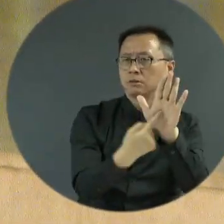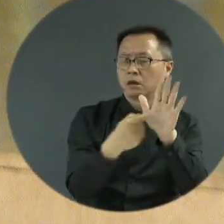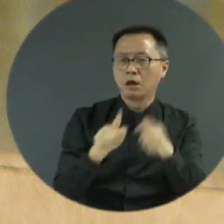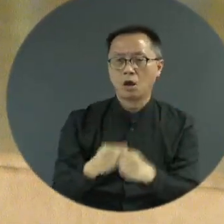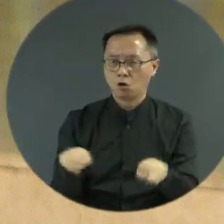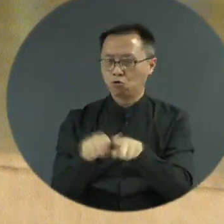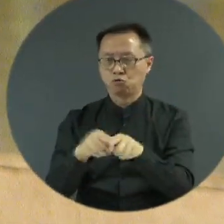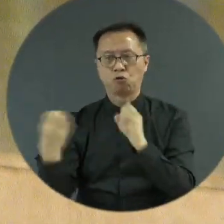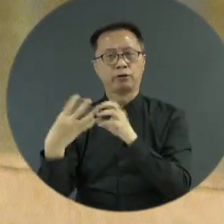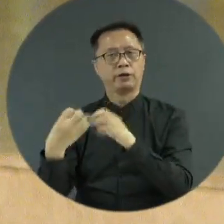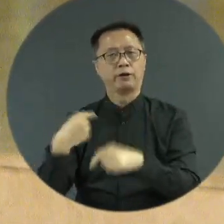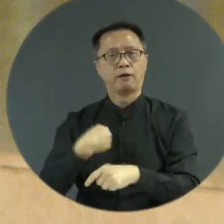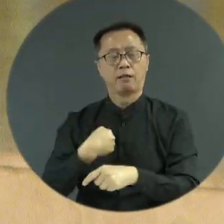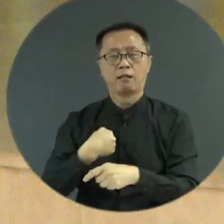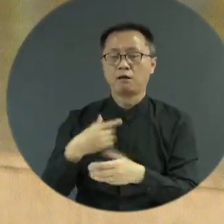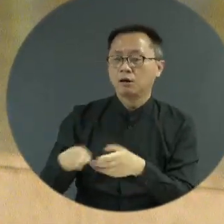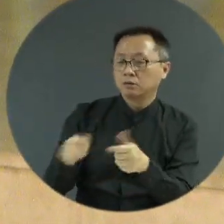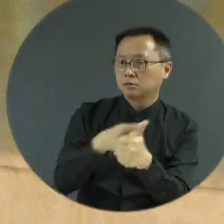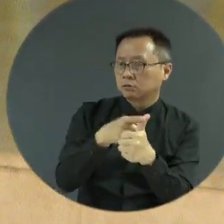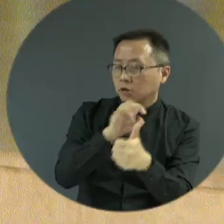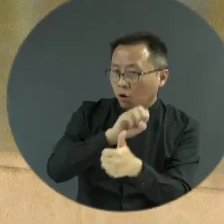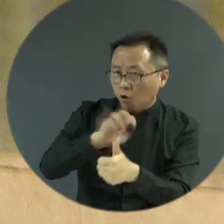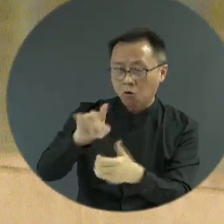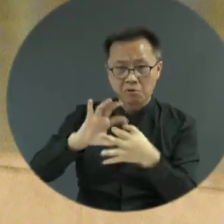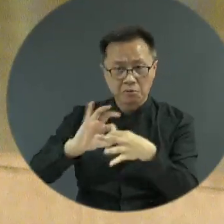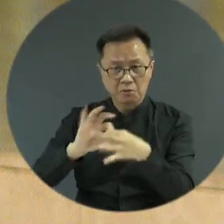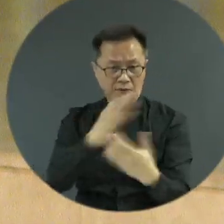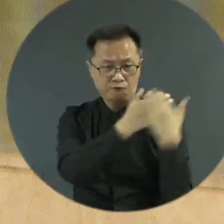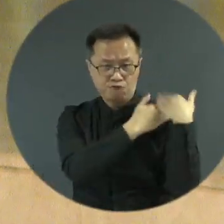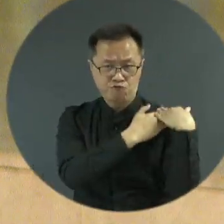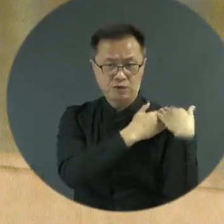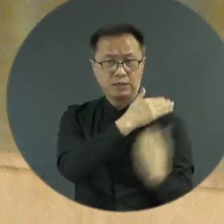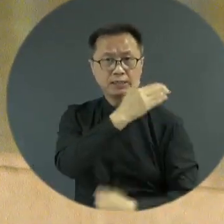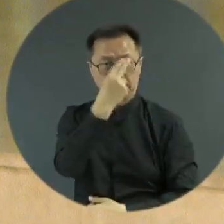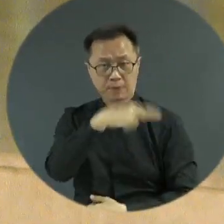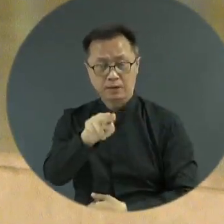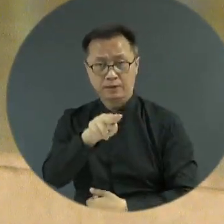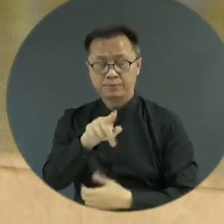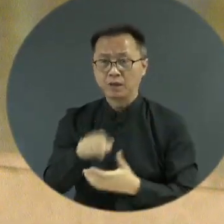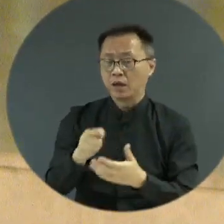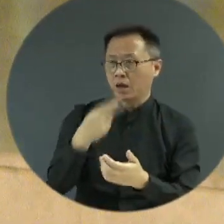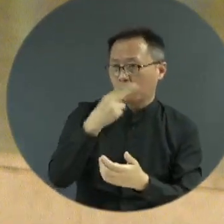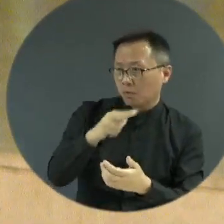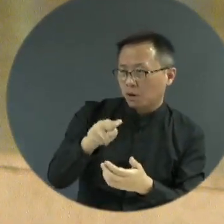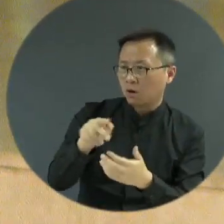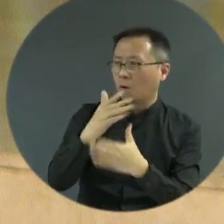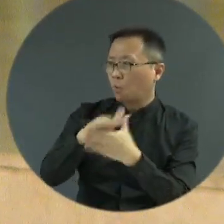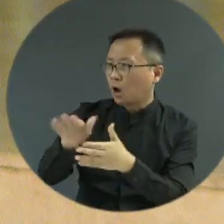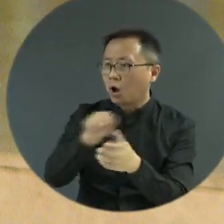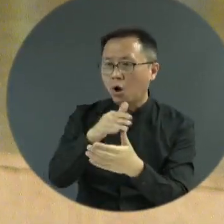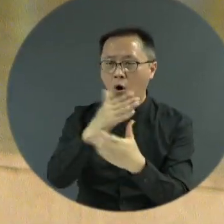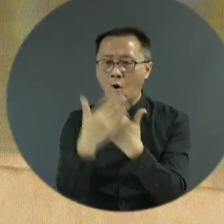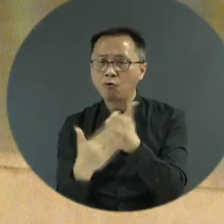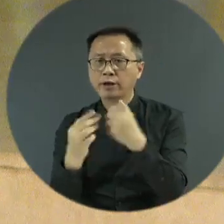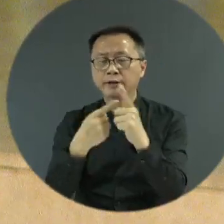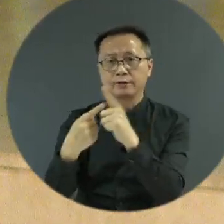跟我们说话。首先讲到他被赋予的使命，他被派遣是为了向需要安慰的